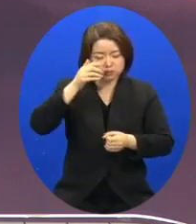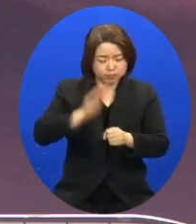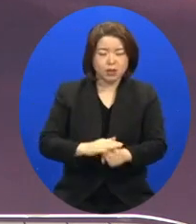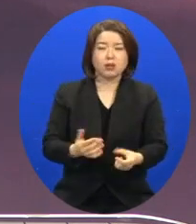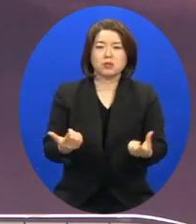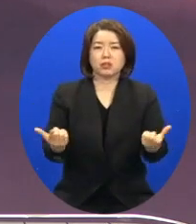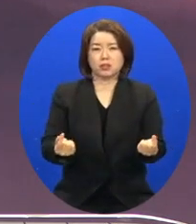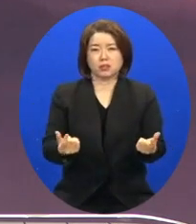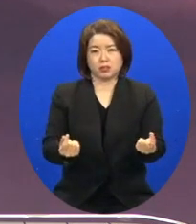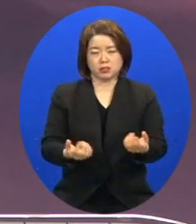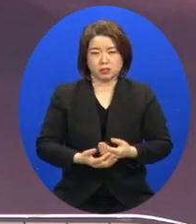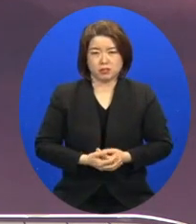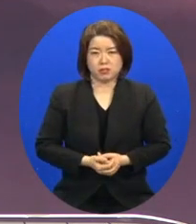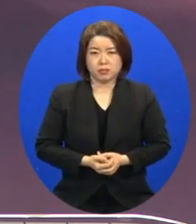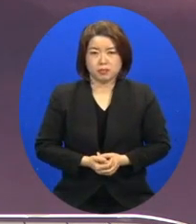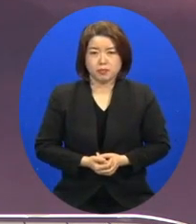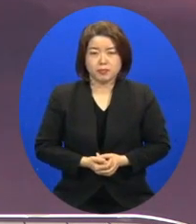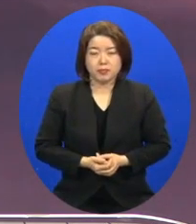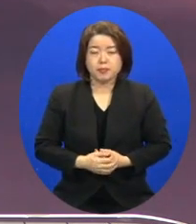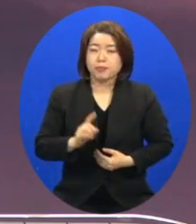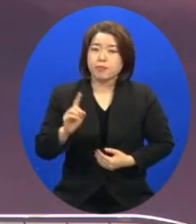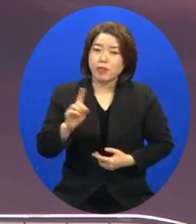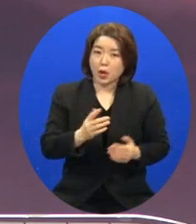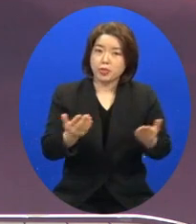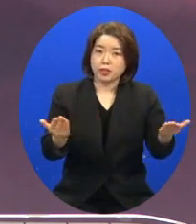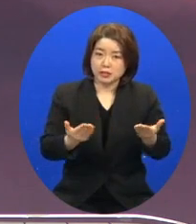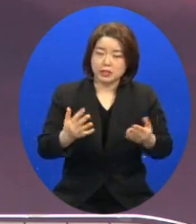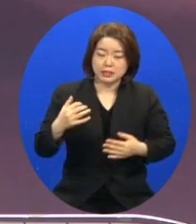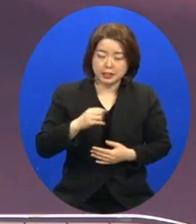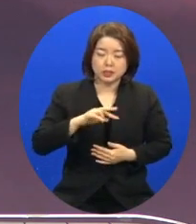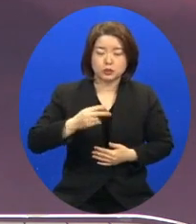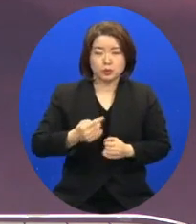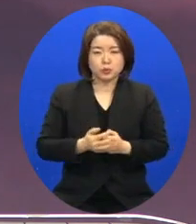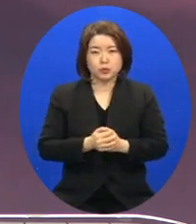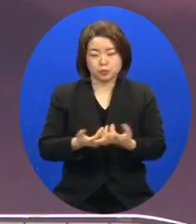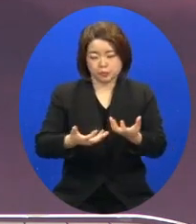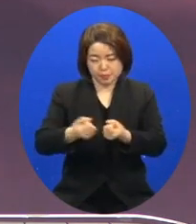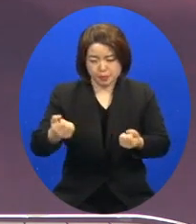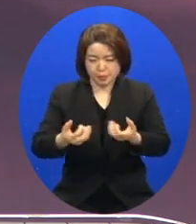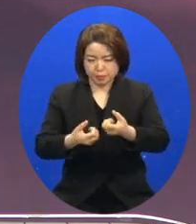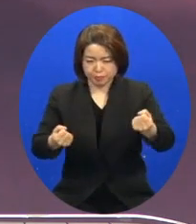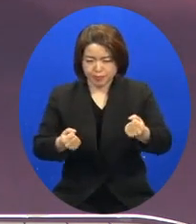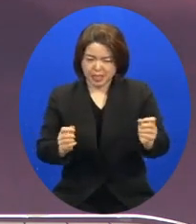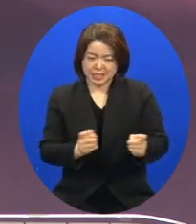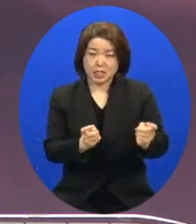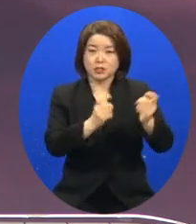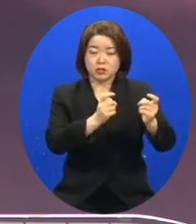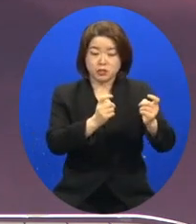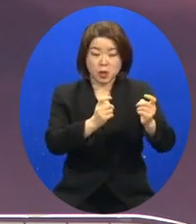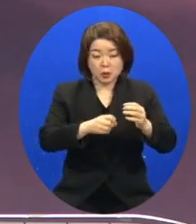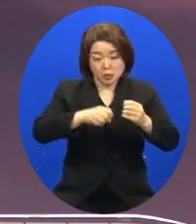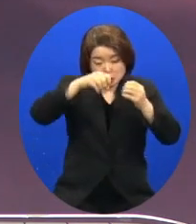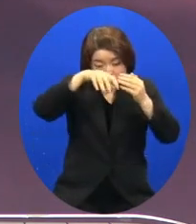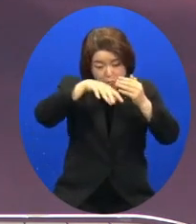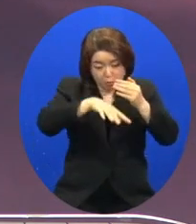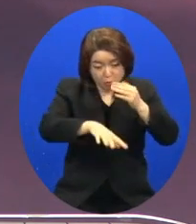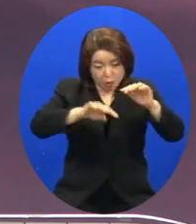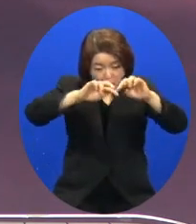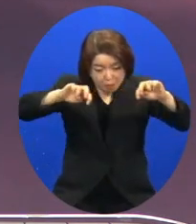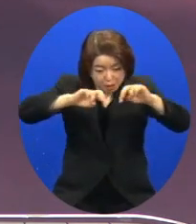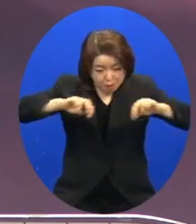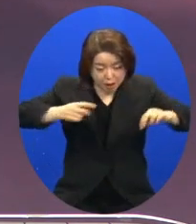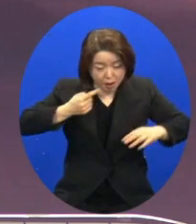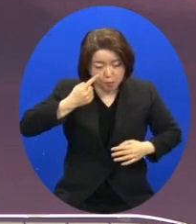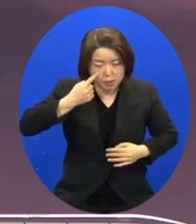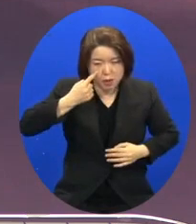여러분, 어떤 일로도 분열되고 다투는 일은 뿌리로 들어가 보면 결국은